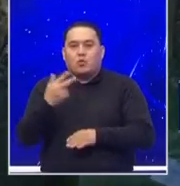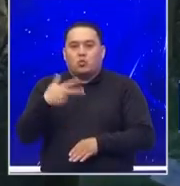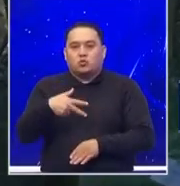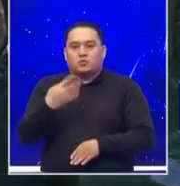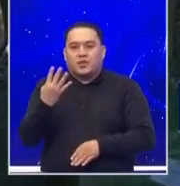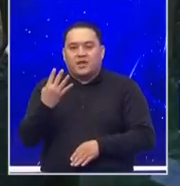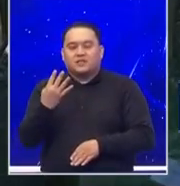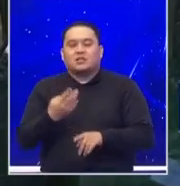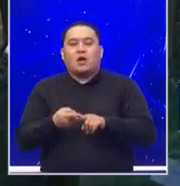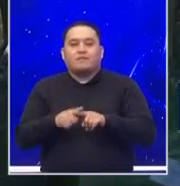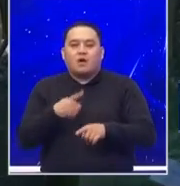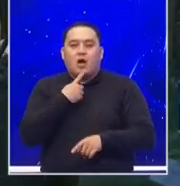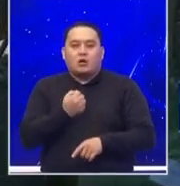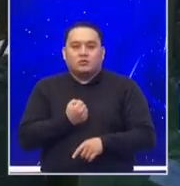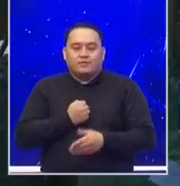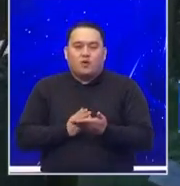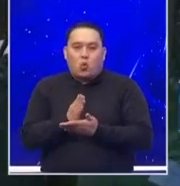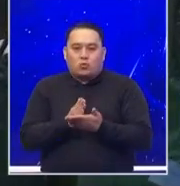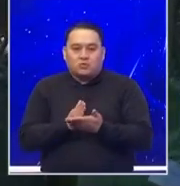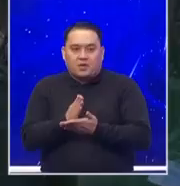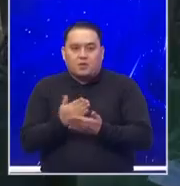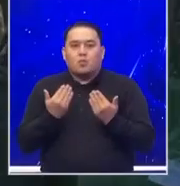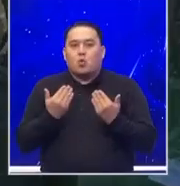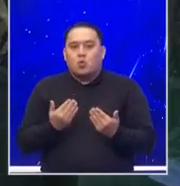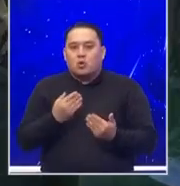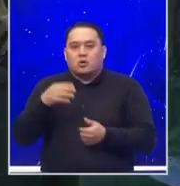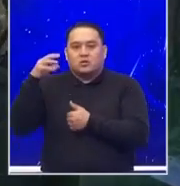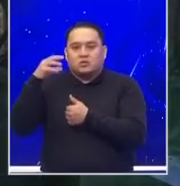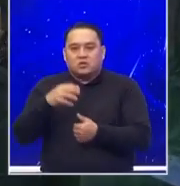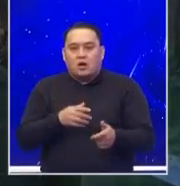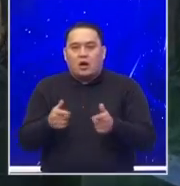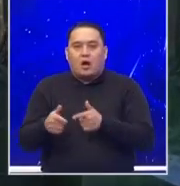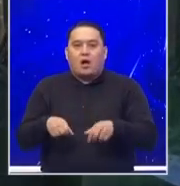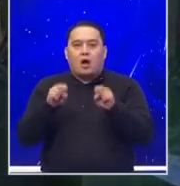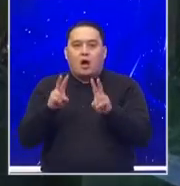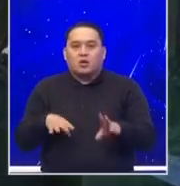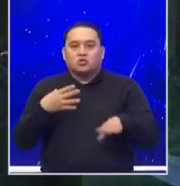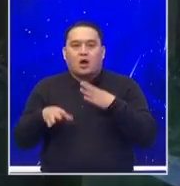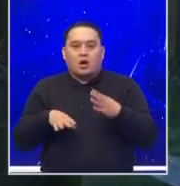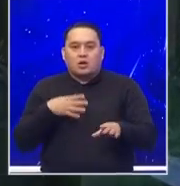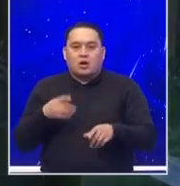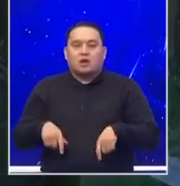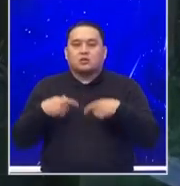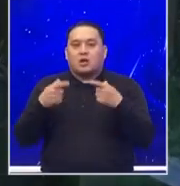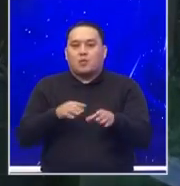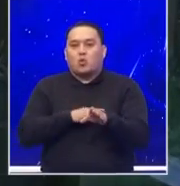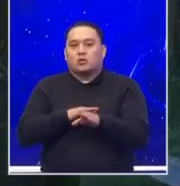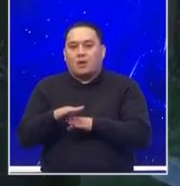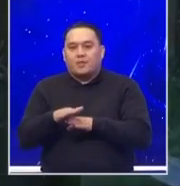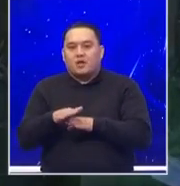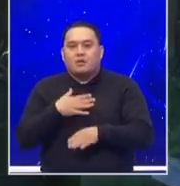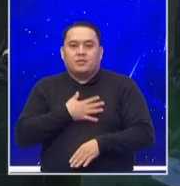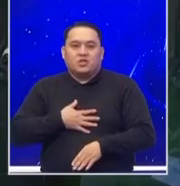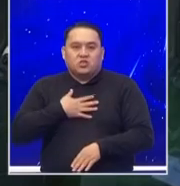35-ші десанттық шабуылдау бригадасында қызмет етемін. Бүгінде біз әуеде секіруге арналған жаттығулардың бірнеше элементін орындадық. Біраз